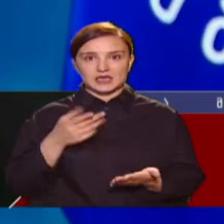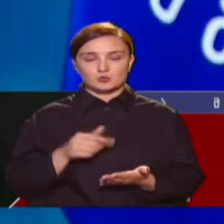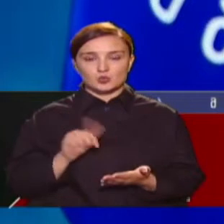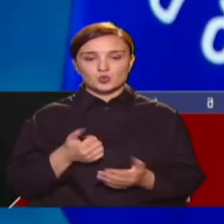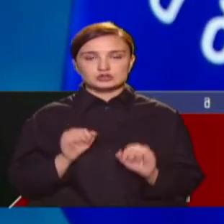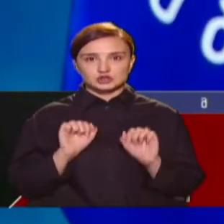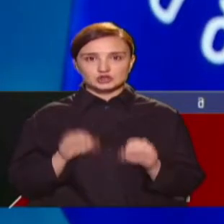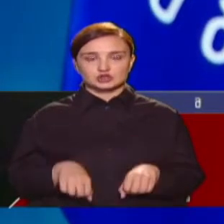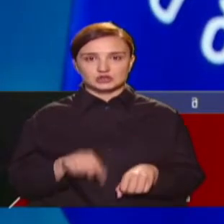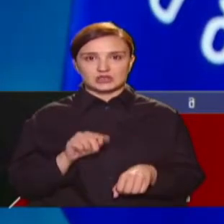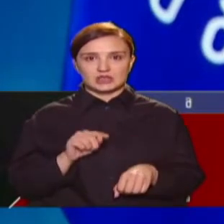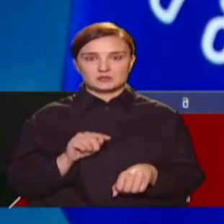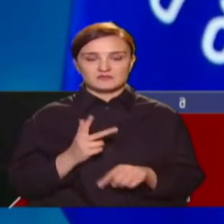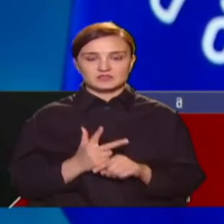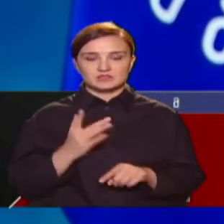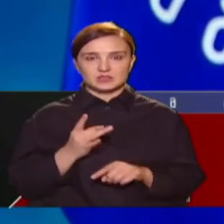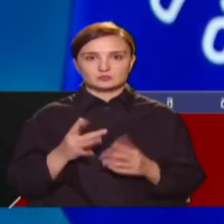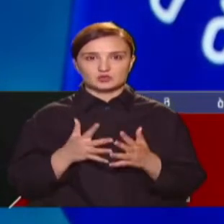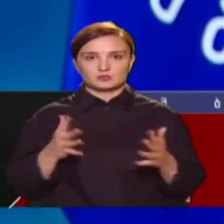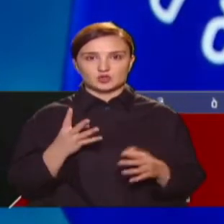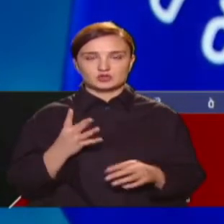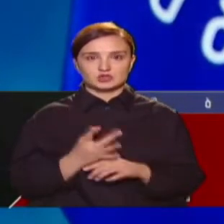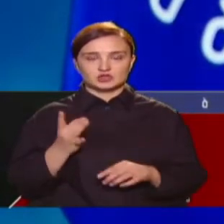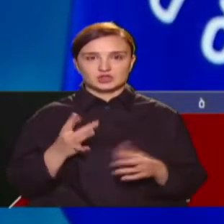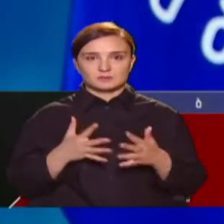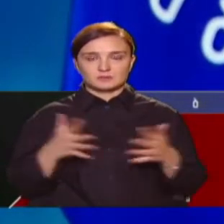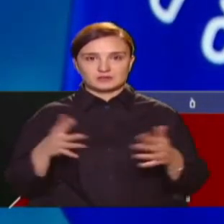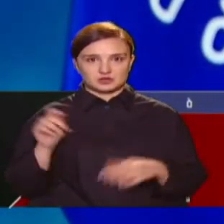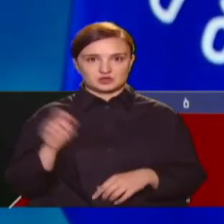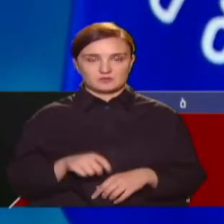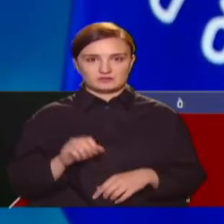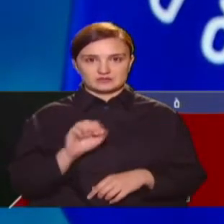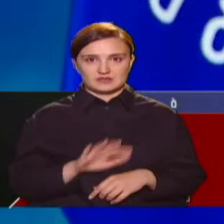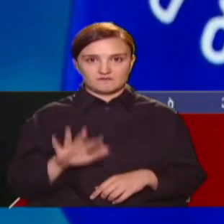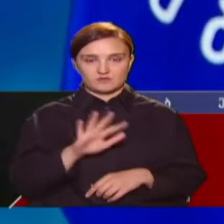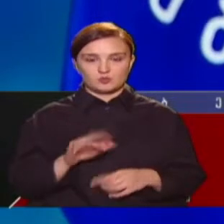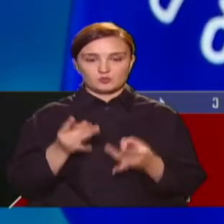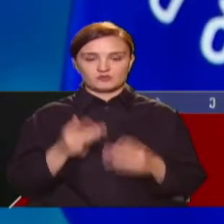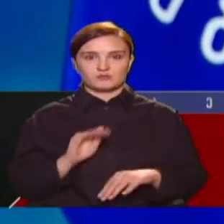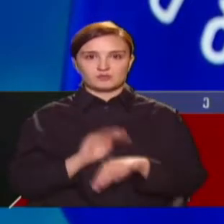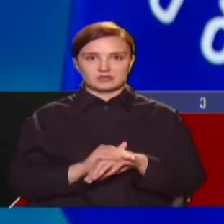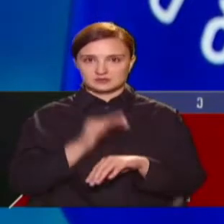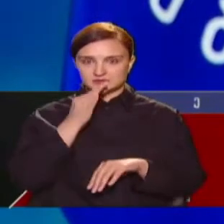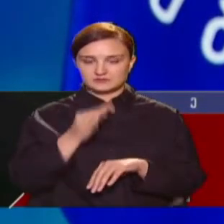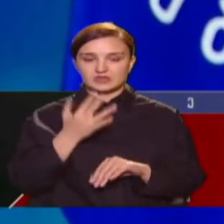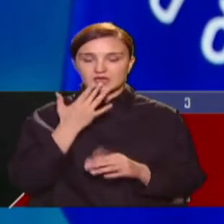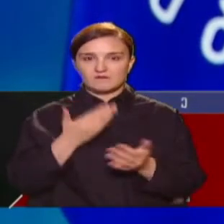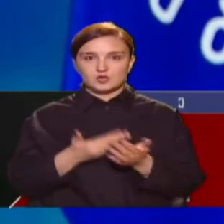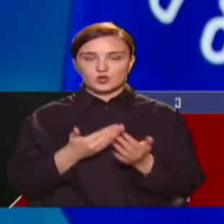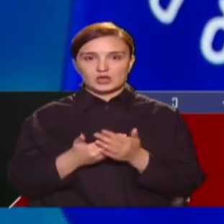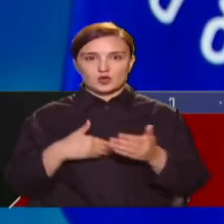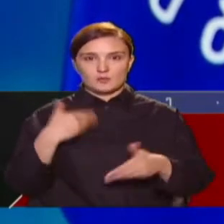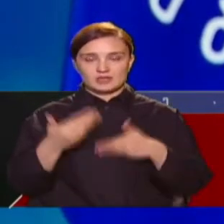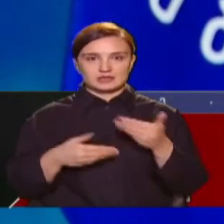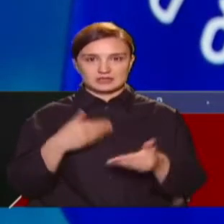როგორ შეიძლება იქ, რომ 3ჯერ მეტი და 4ჯერ მეტი ევროპელი ჩამოვიდეს? უბრალოდ ფაქტებს გეუბნებით. ევრო რეკომენდაციებზე ჩვენ